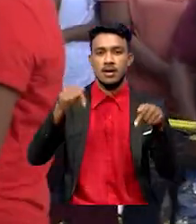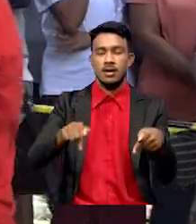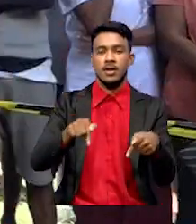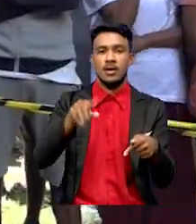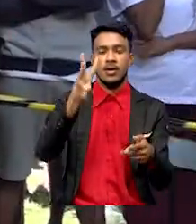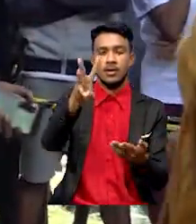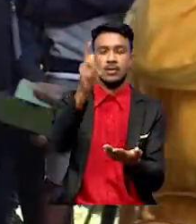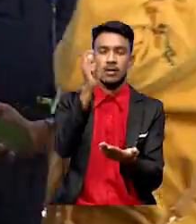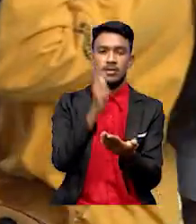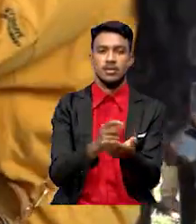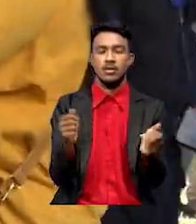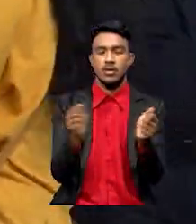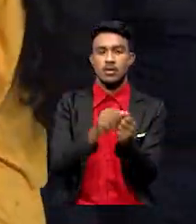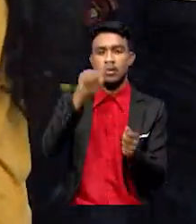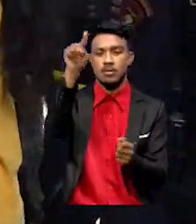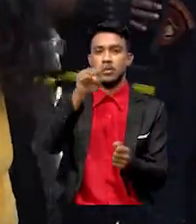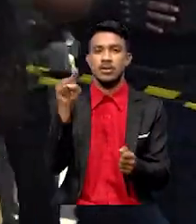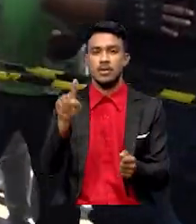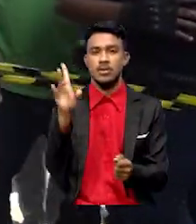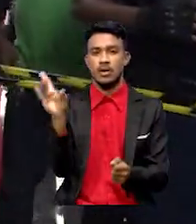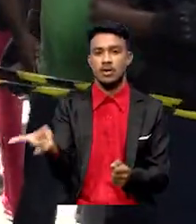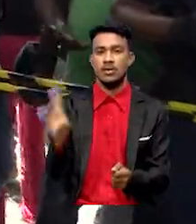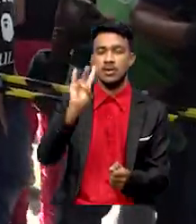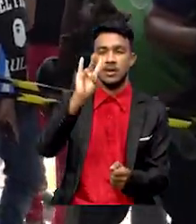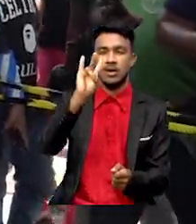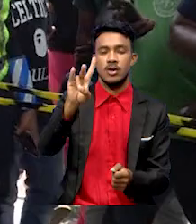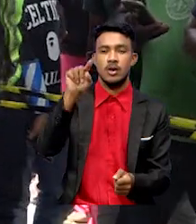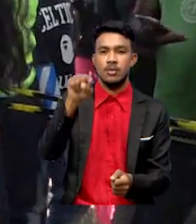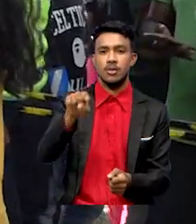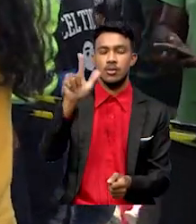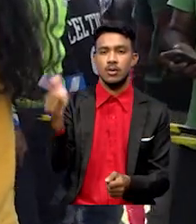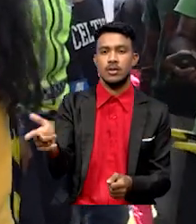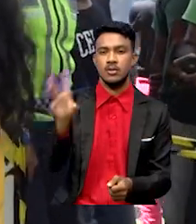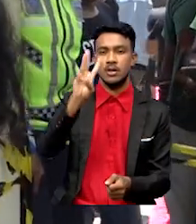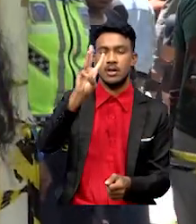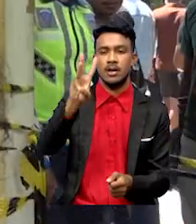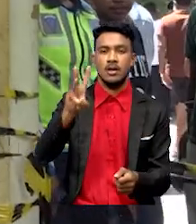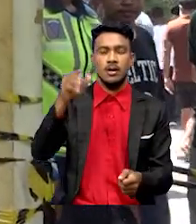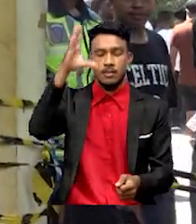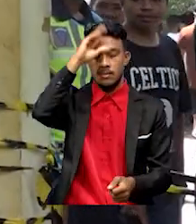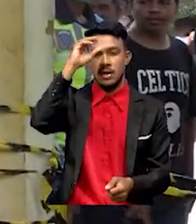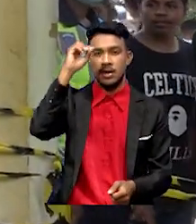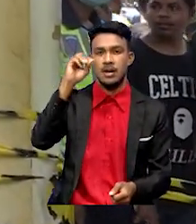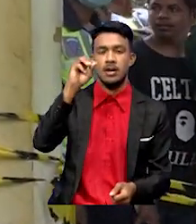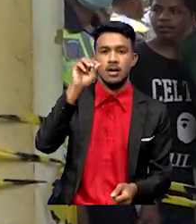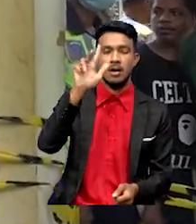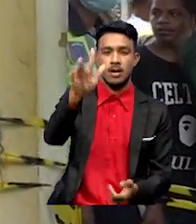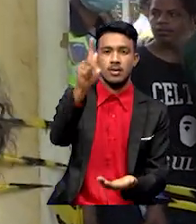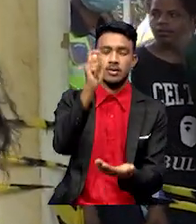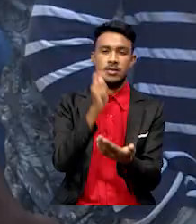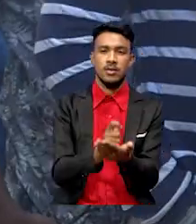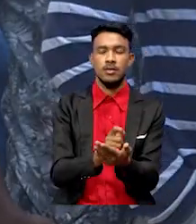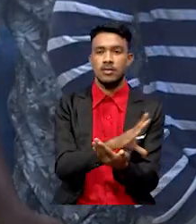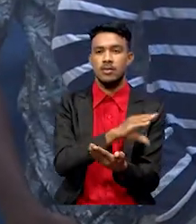nen resing ho persentu hitu nulu resing hitu pontu rua nulu resing neng mane rihung atus tolu resing